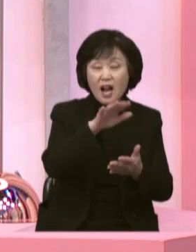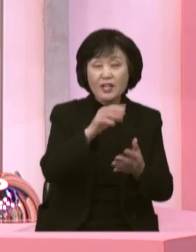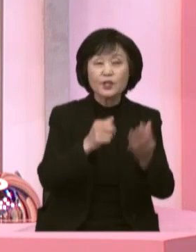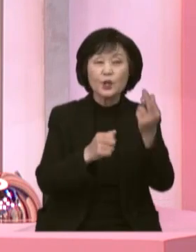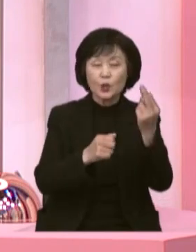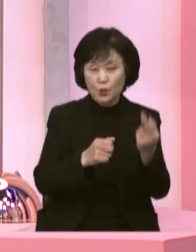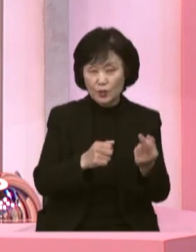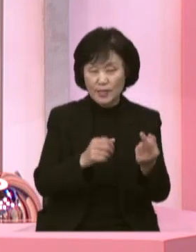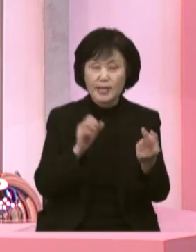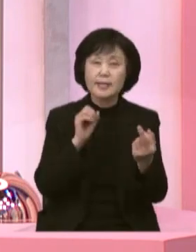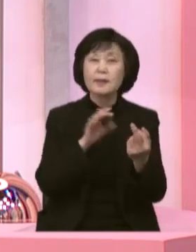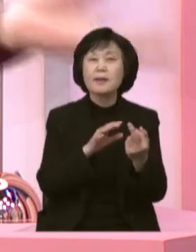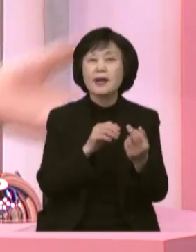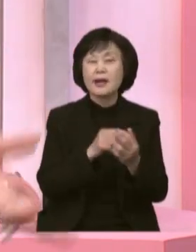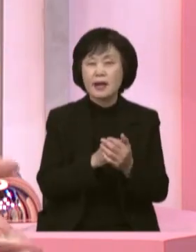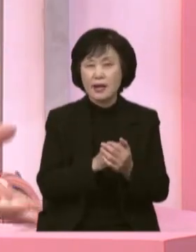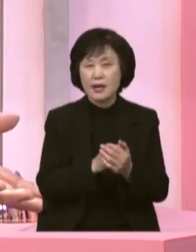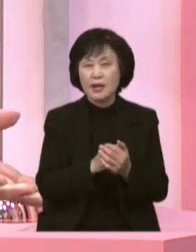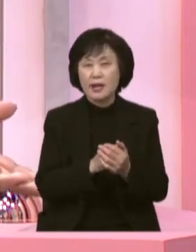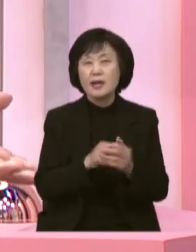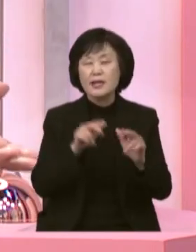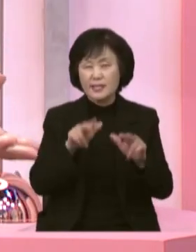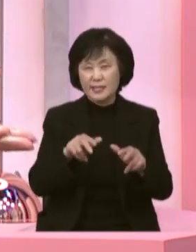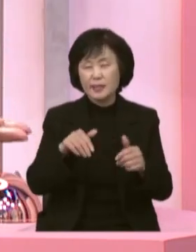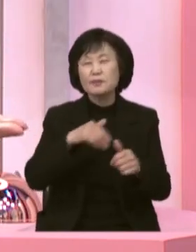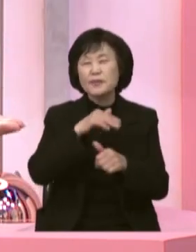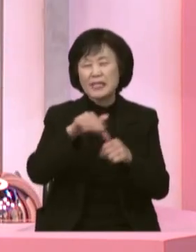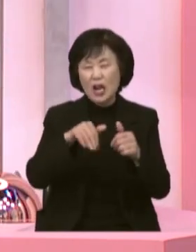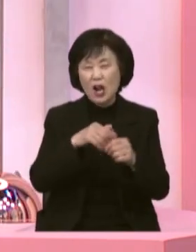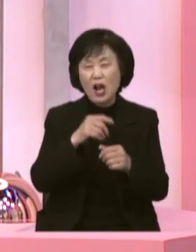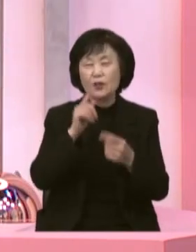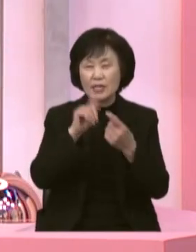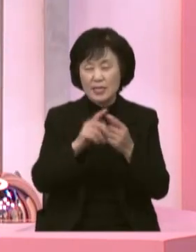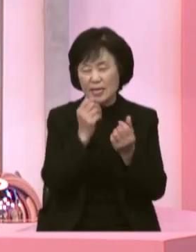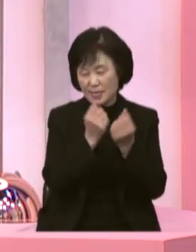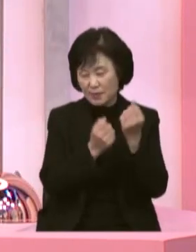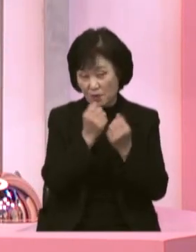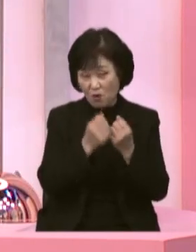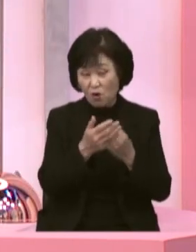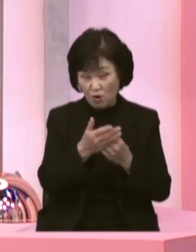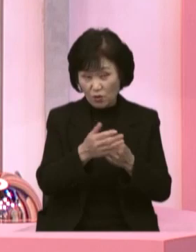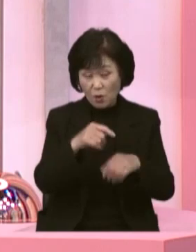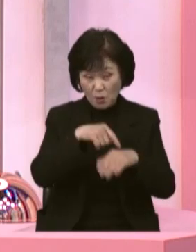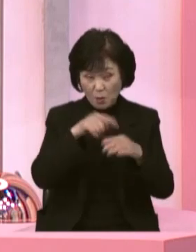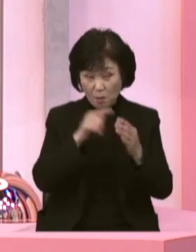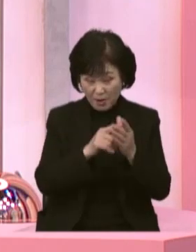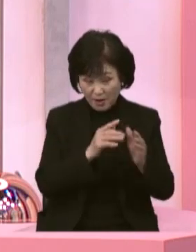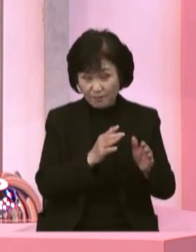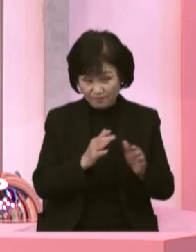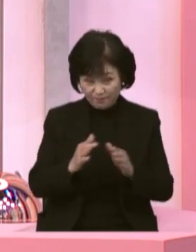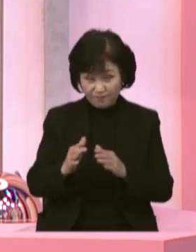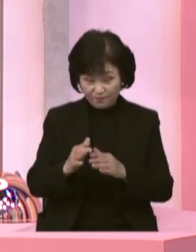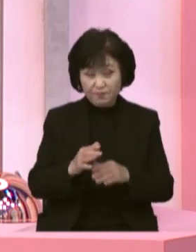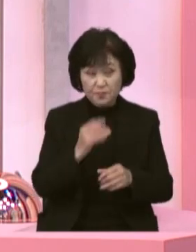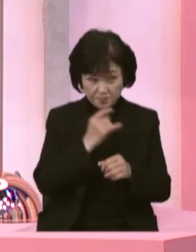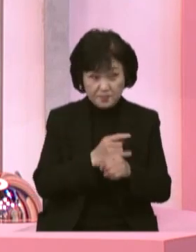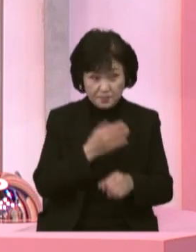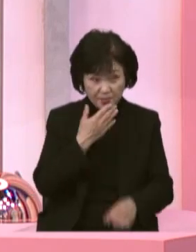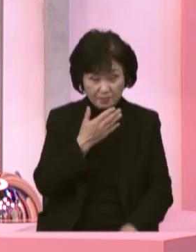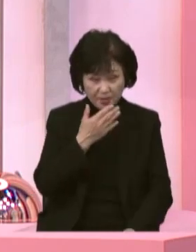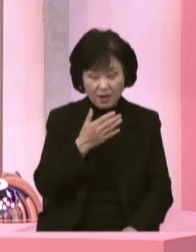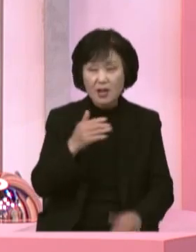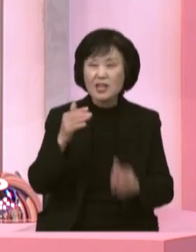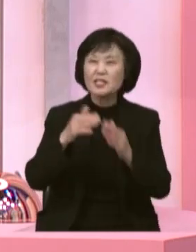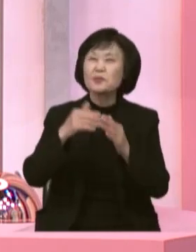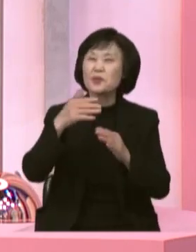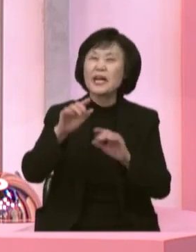다 장사 치러서 이제 다 끝냈어요. 그랬는데 얘가 그러는 거야. 엄마, 엄마가 66년